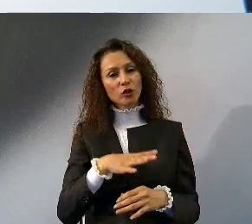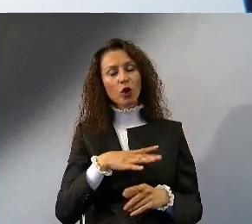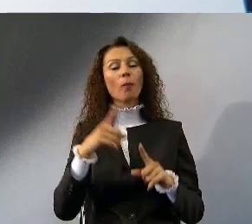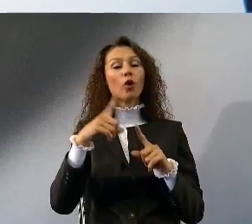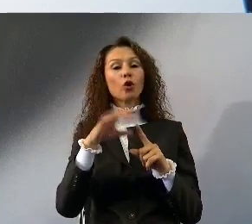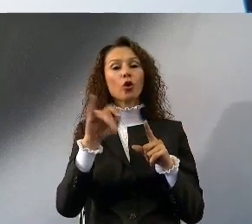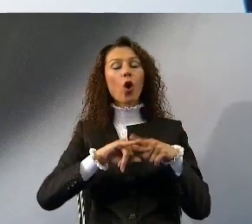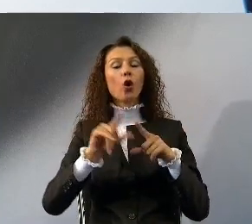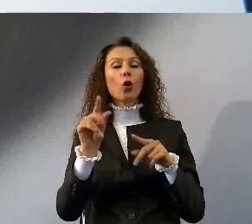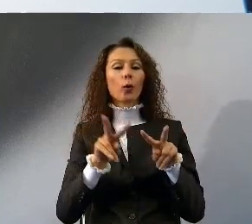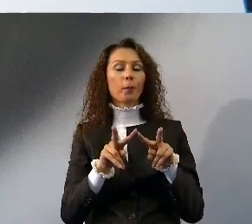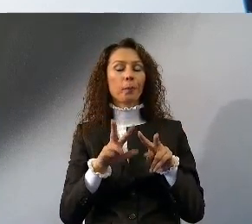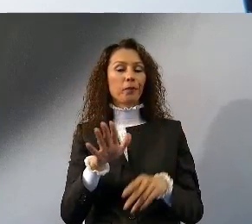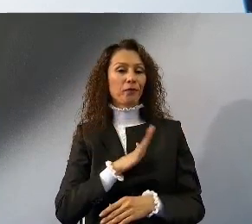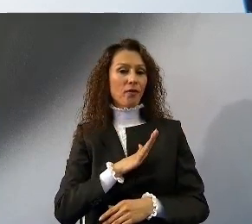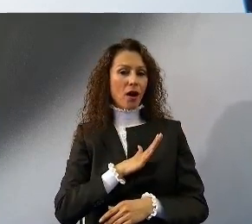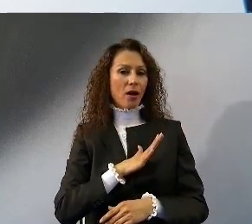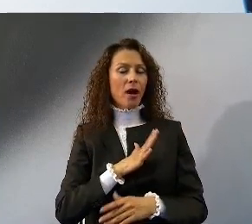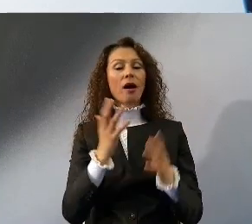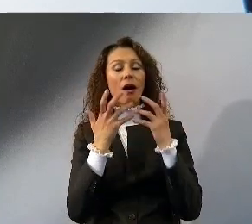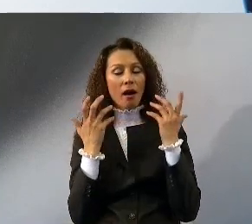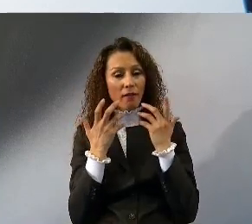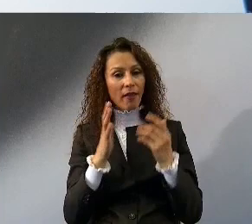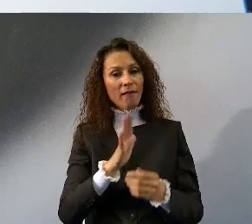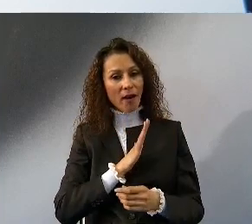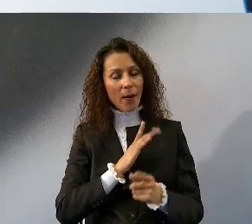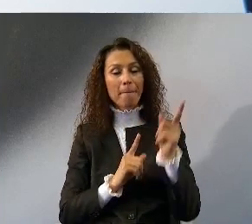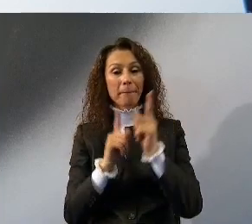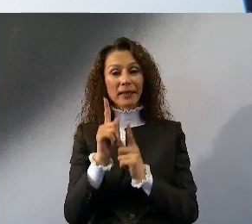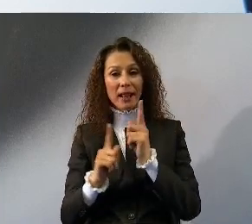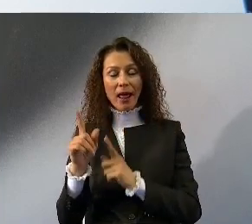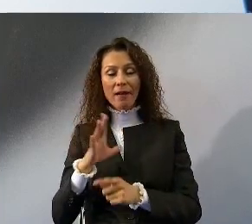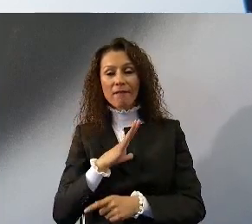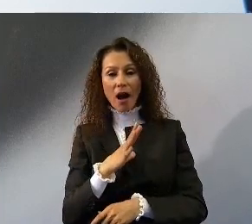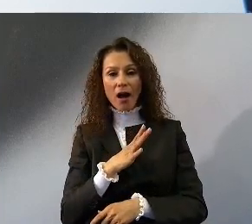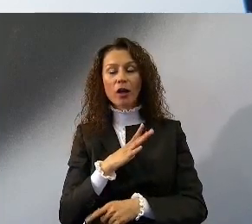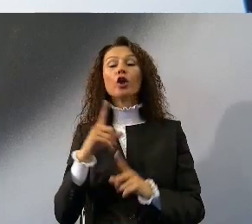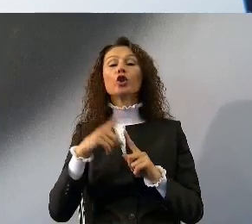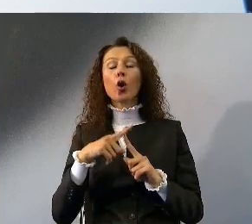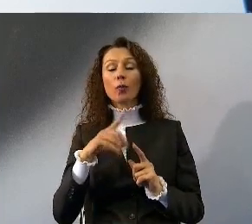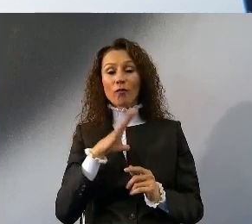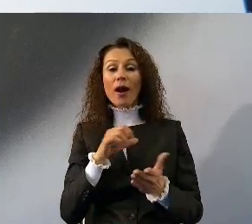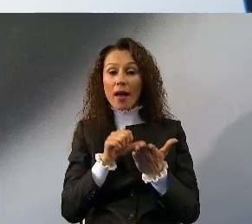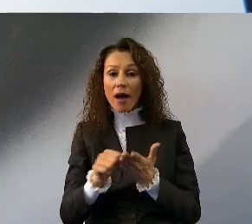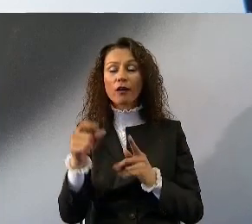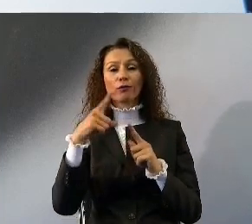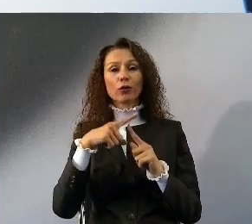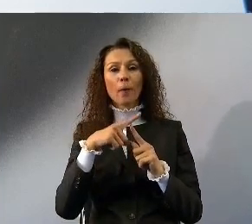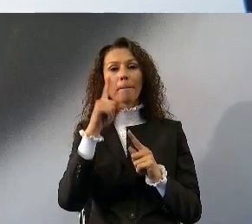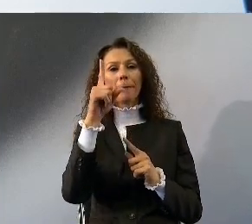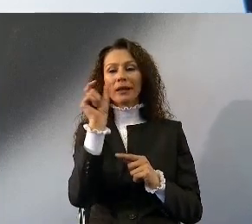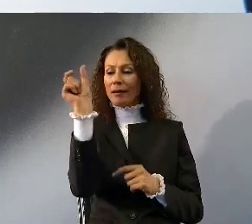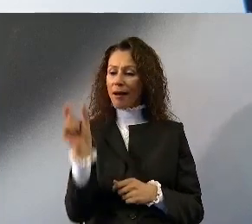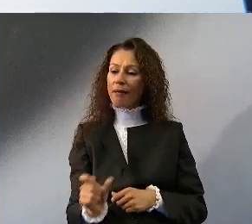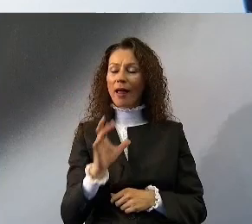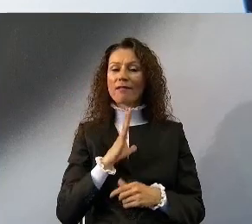Tohum var. Hayvanlar var, bitkiler var ama özünde tohum var ve her tohumun bir karakteri